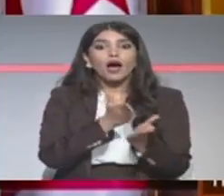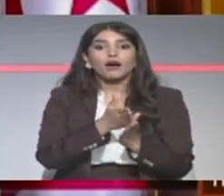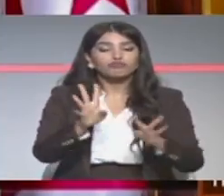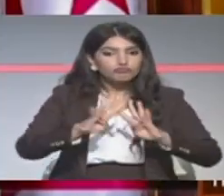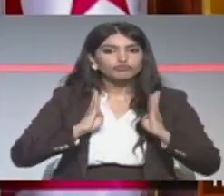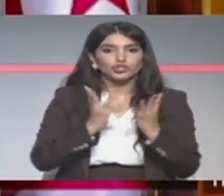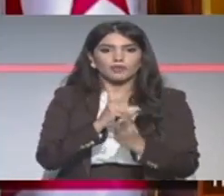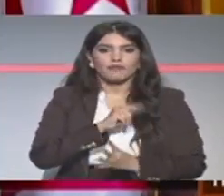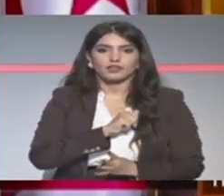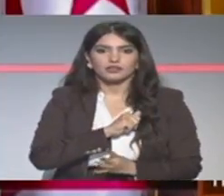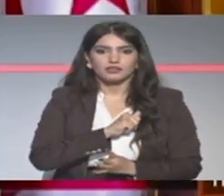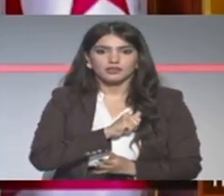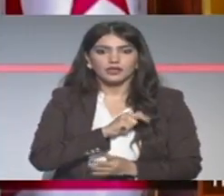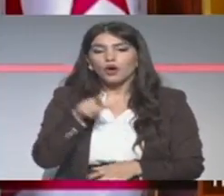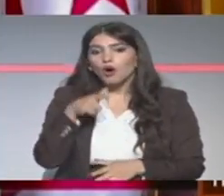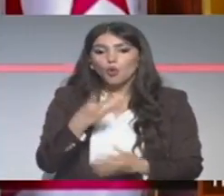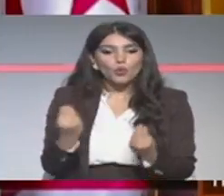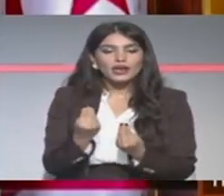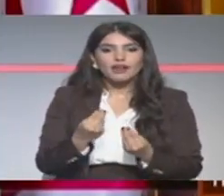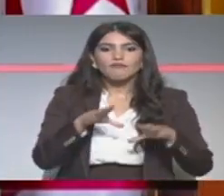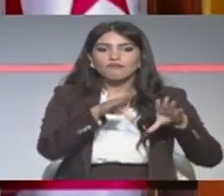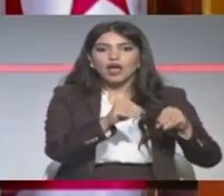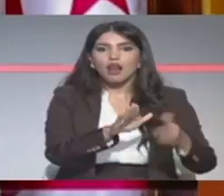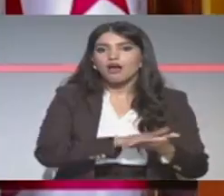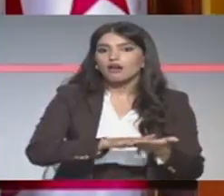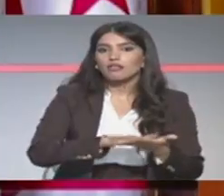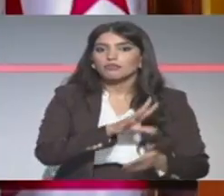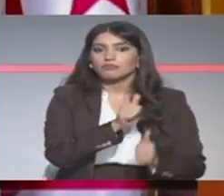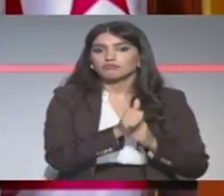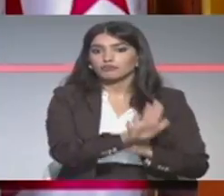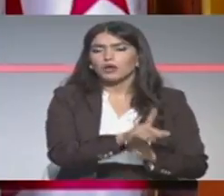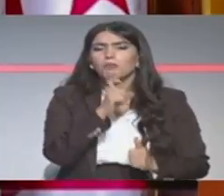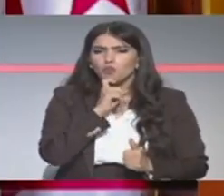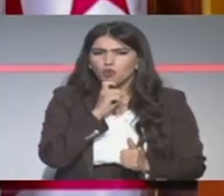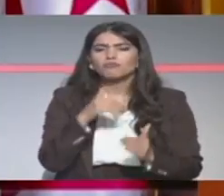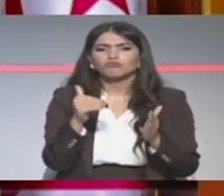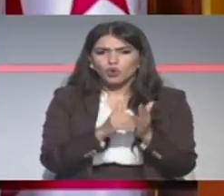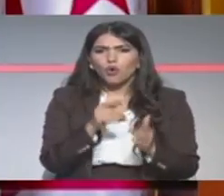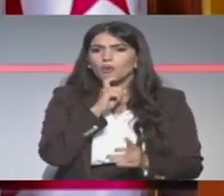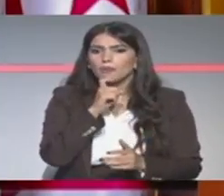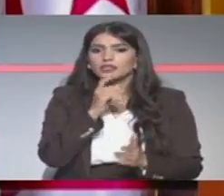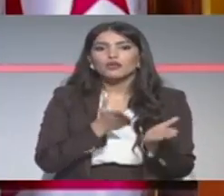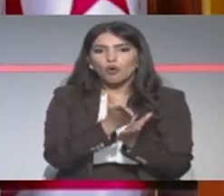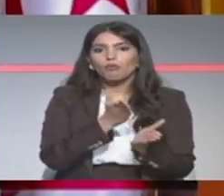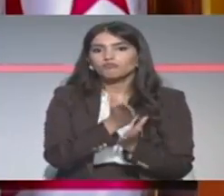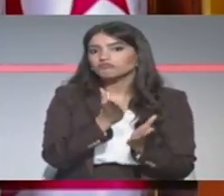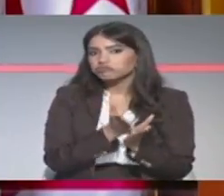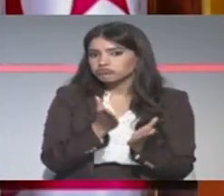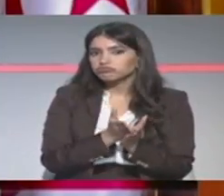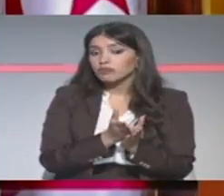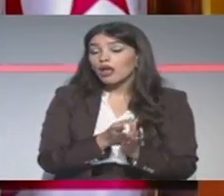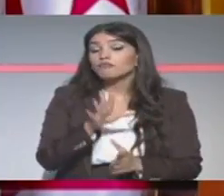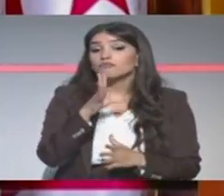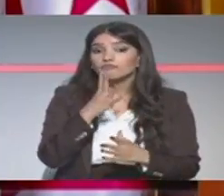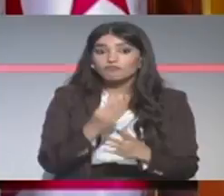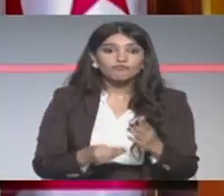الشعب الفلسطيني في أرضه، وما زالت الكثير من الحقوق لم